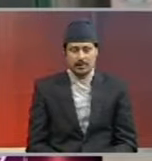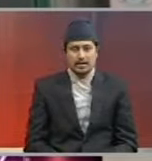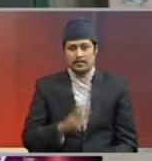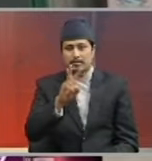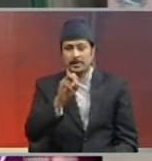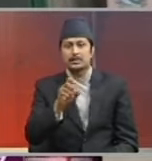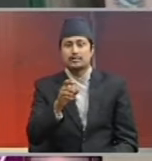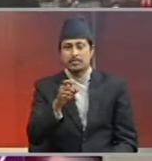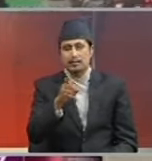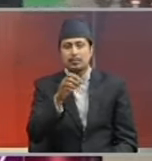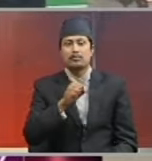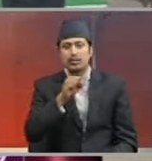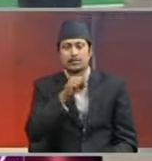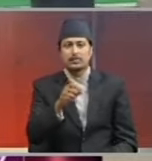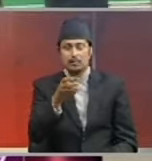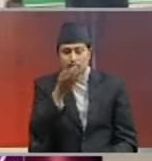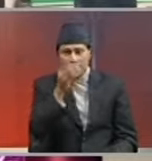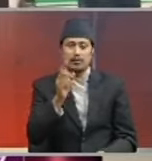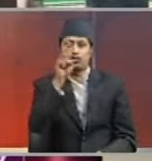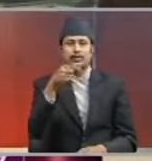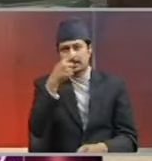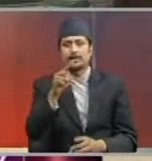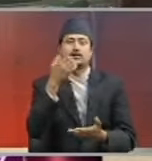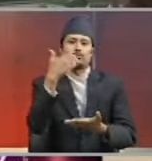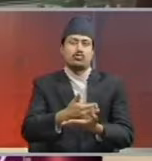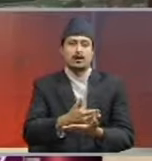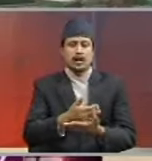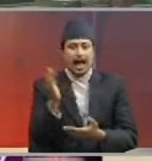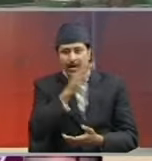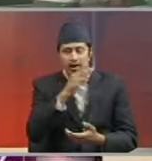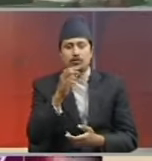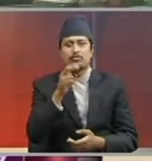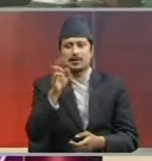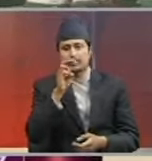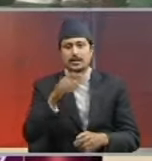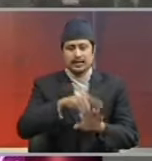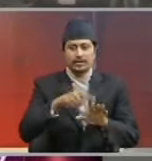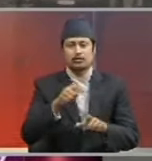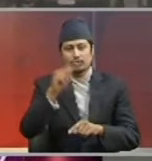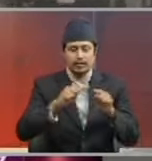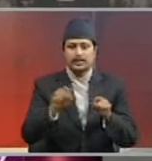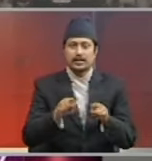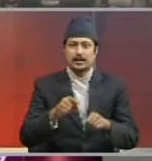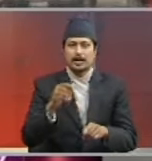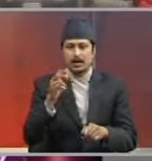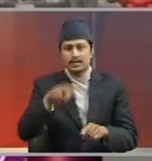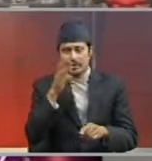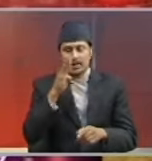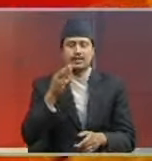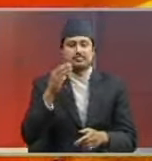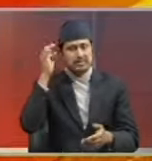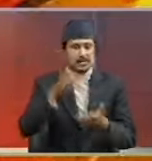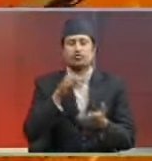20 वर्षभन्दा पुराना सवारी साधन सञ्चालनमा भोलिबाट रोक हतुवाका भरमा ल्याइएको नीति कुनै पनि हालतमा मान्य नहुने व्यवसायको